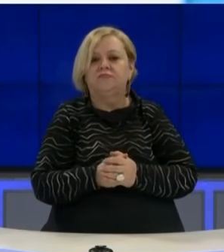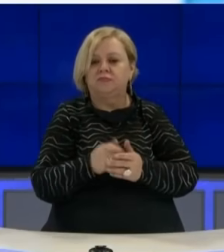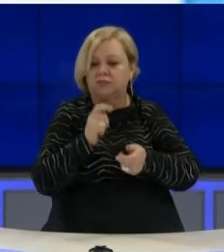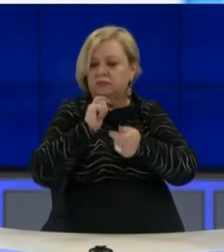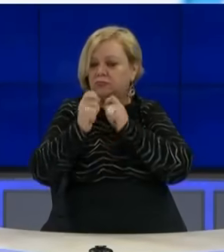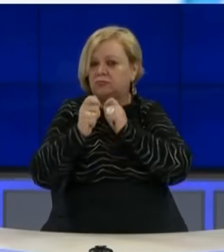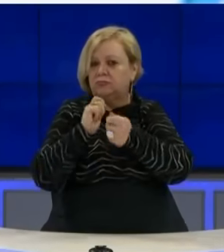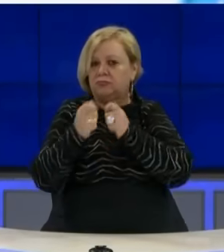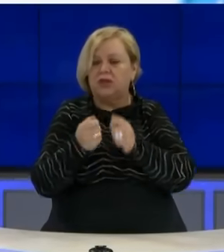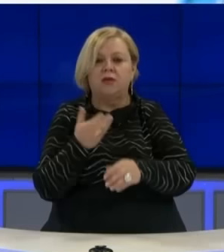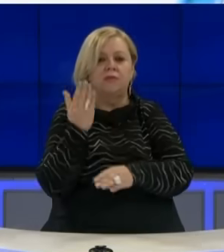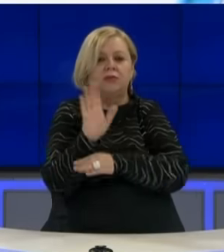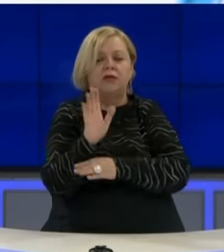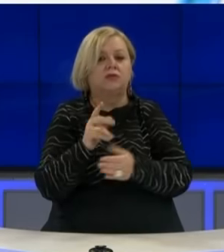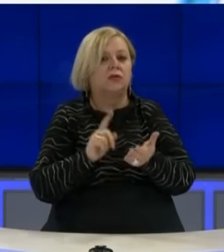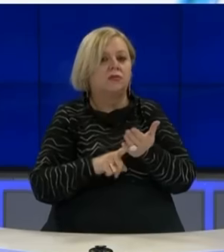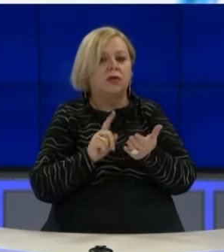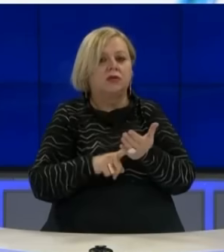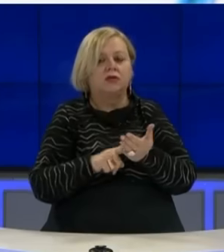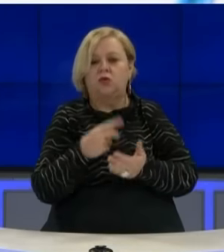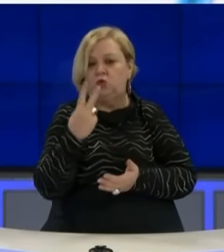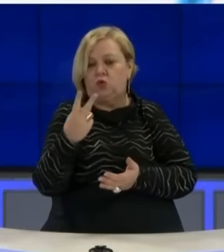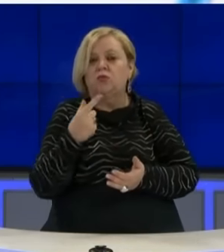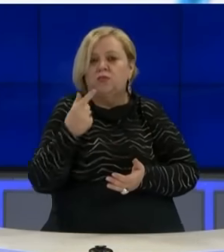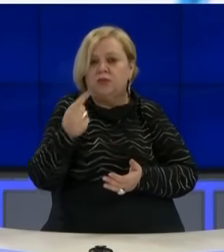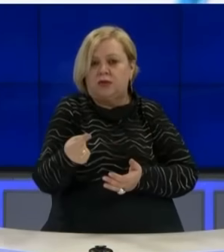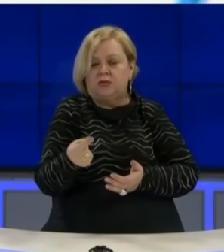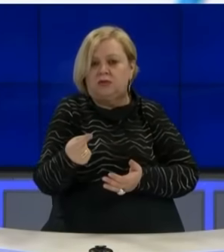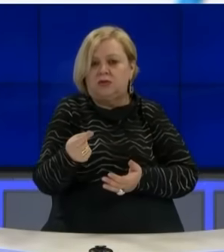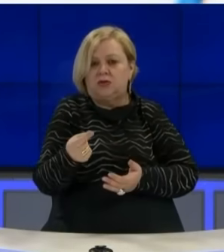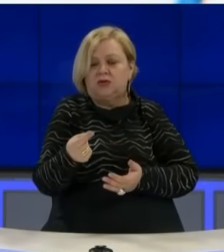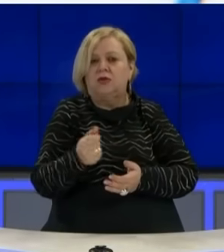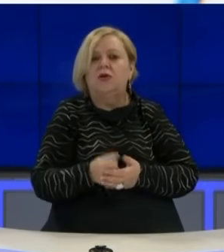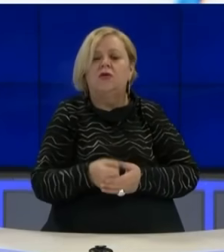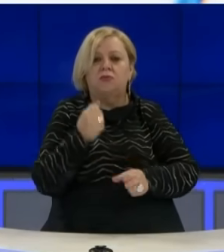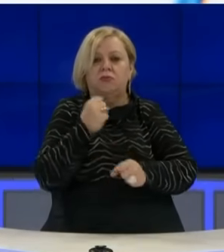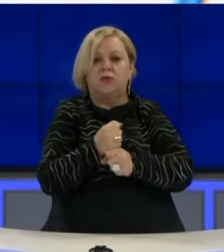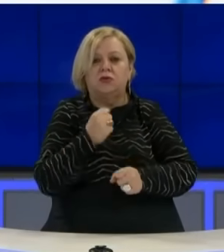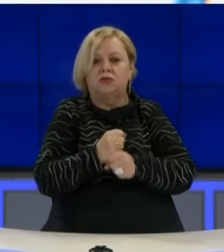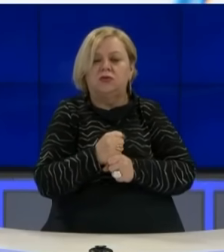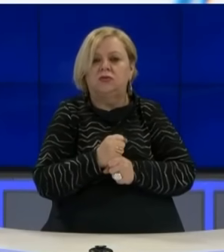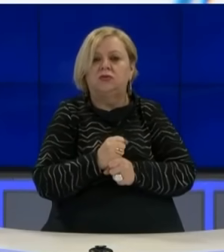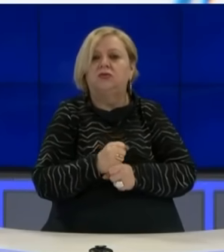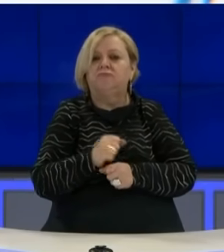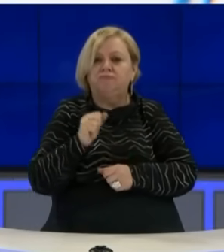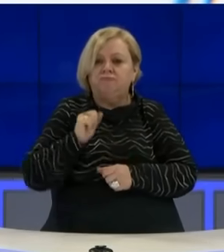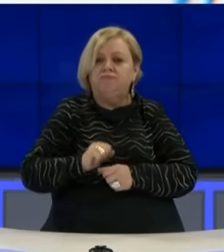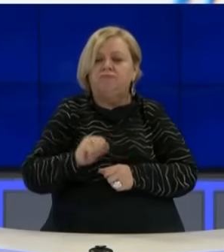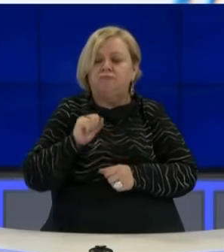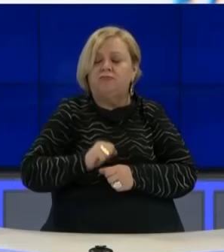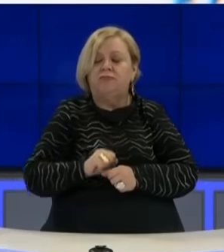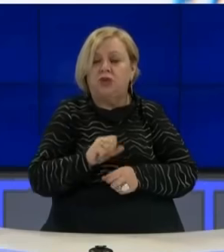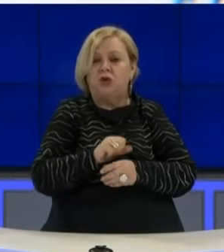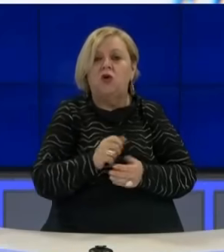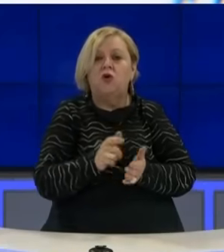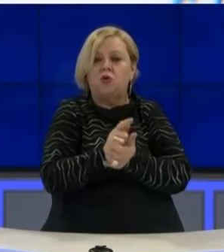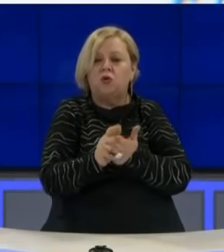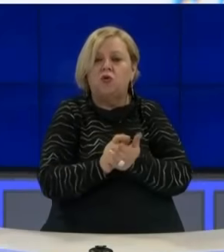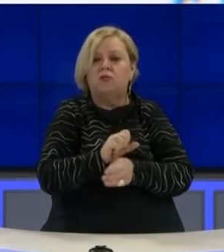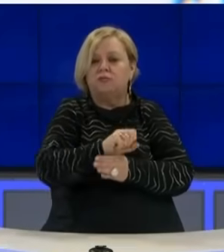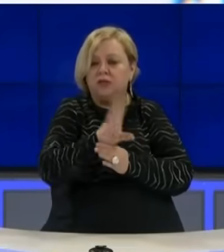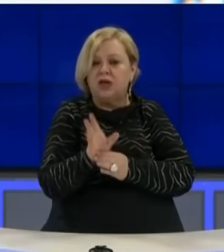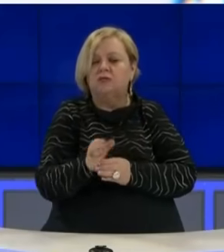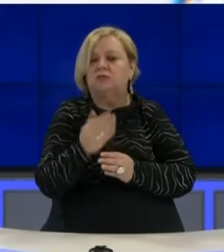me përfaqësuesit e zbashkut për dy pagesa shtes për shkak të punës së ngarkuar në kohë pandemie, si dhe për pagesën e